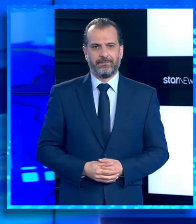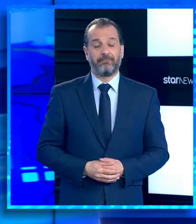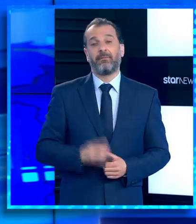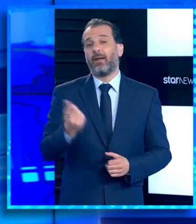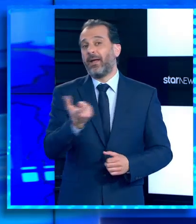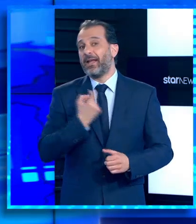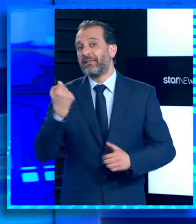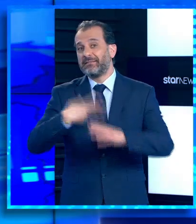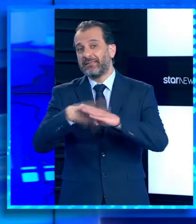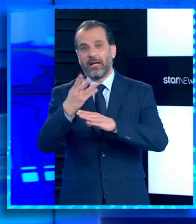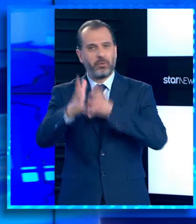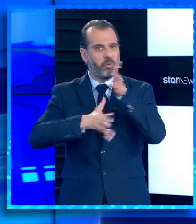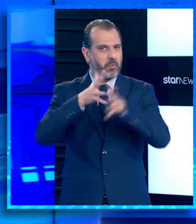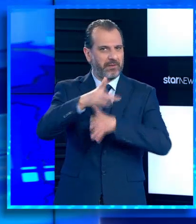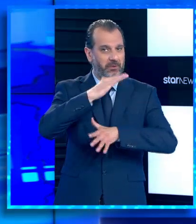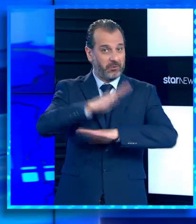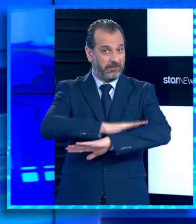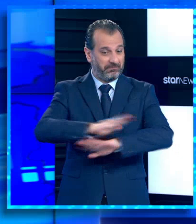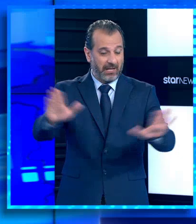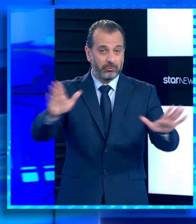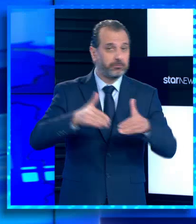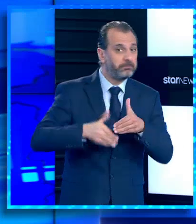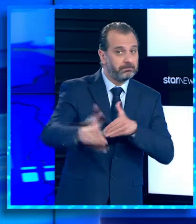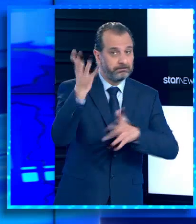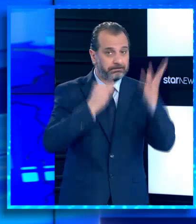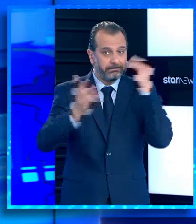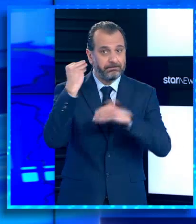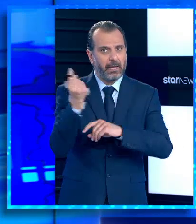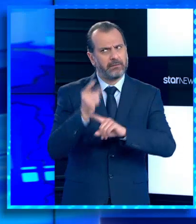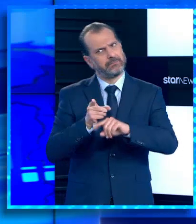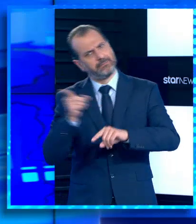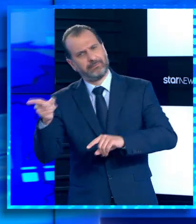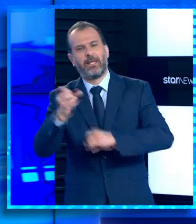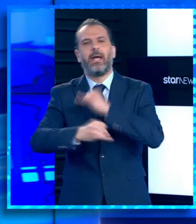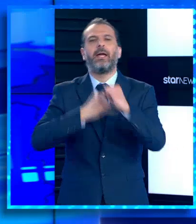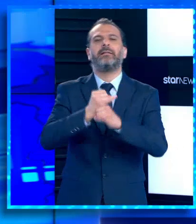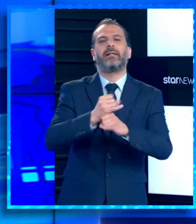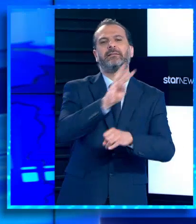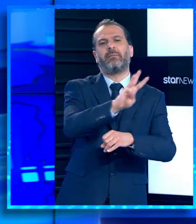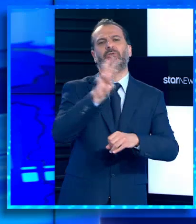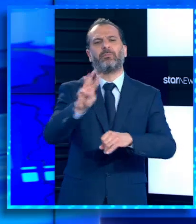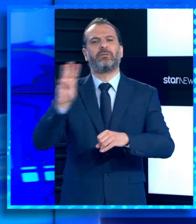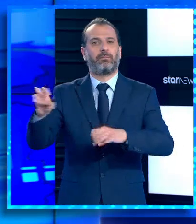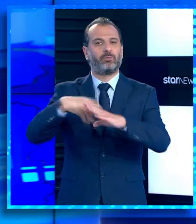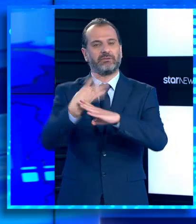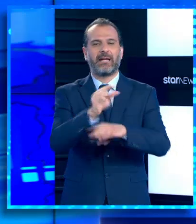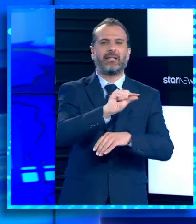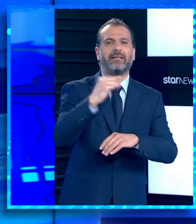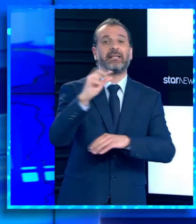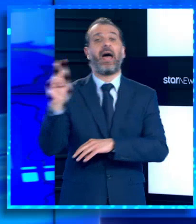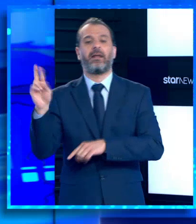Και εδώ τελείωσε και το απογευματινό δελτίο ειδήσεων του Star Channel. Για συνεχή ενημέρωση, επισκεφτείτε την ιστοσελίδα μας